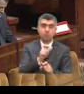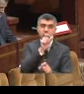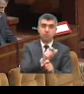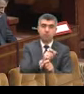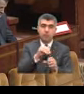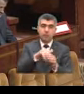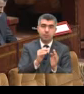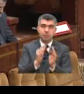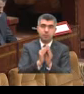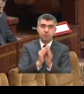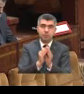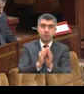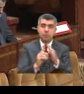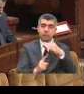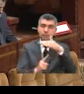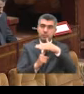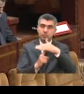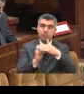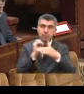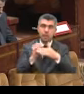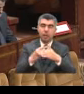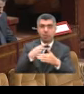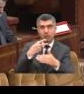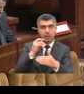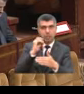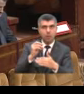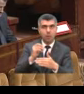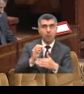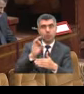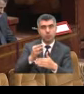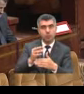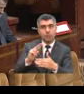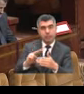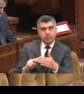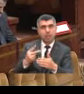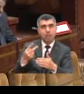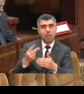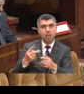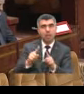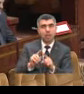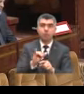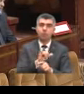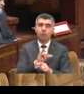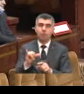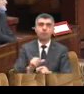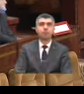لا، طلبتوا نقطه نظام، تكلمت المعارضه قلنا لك واش كاين متدخل من الاغلبيه، ما تدخل حتى واحد،